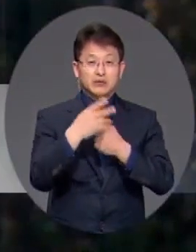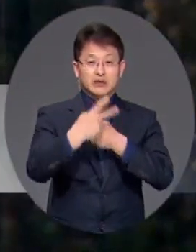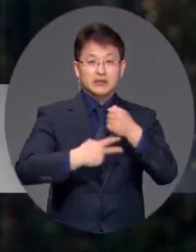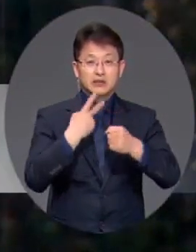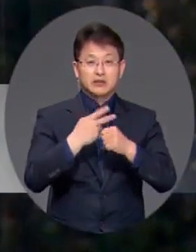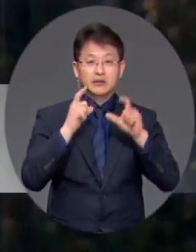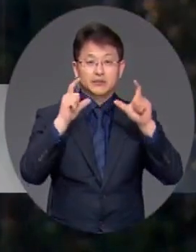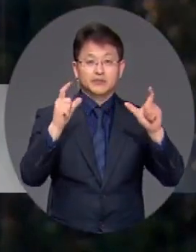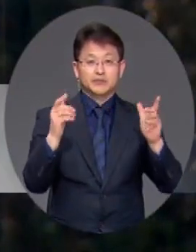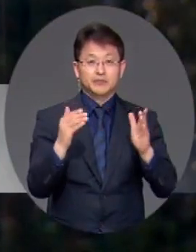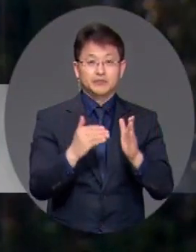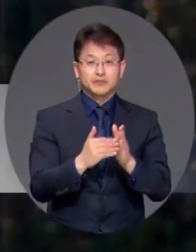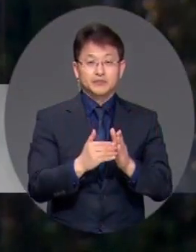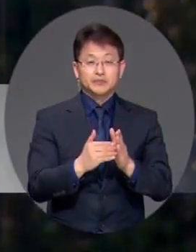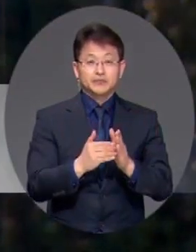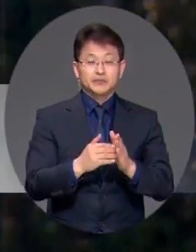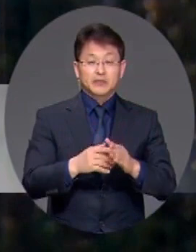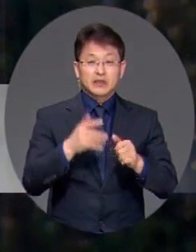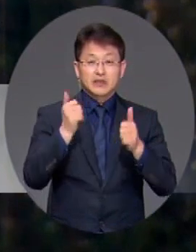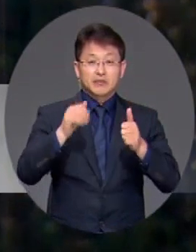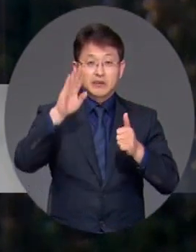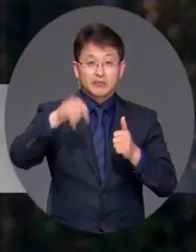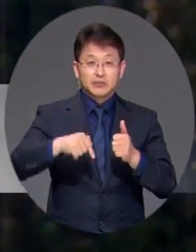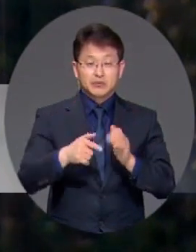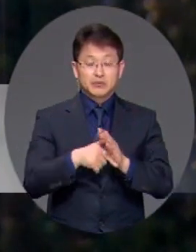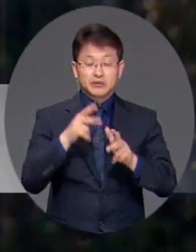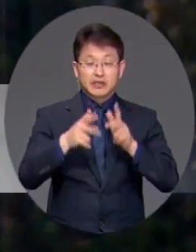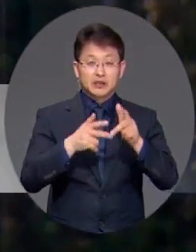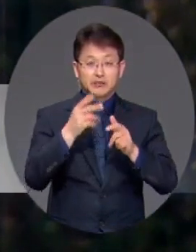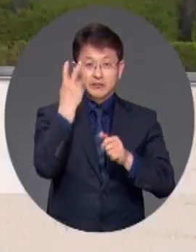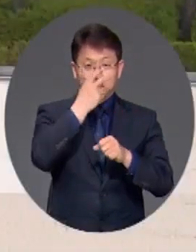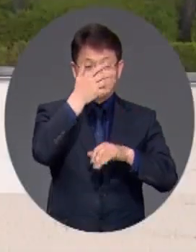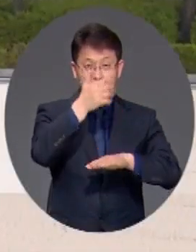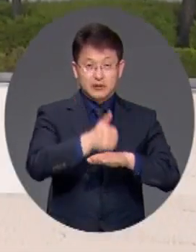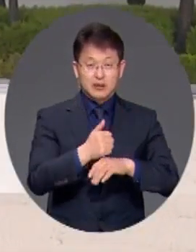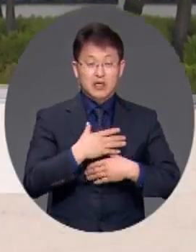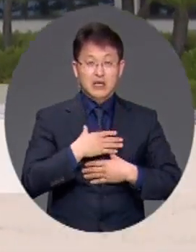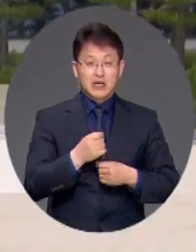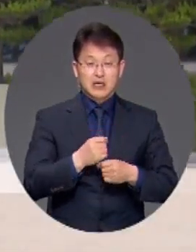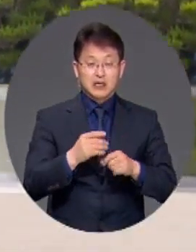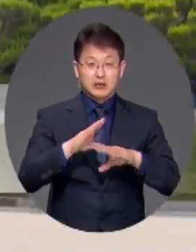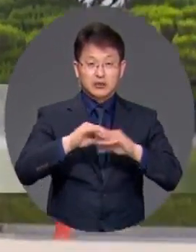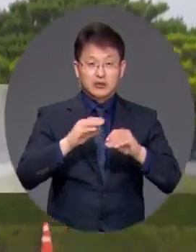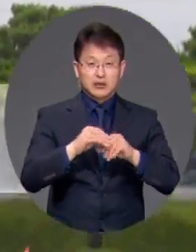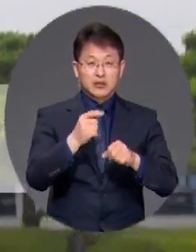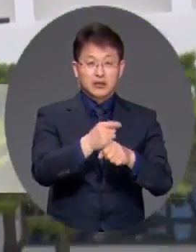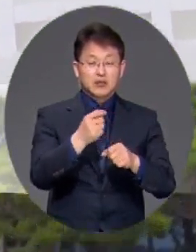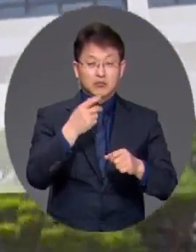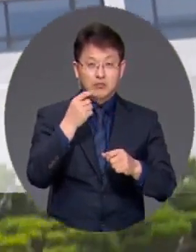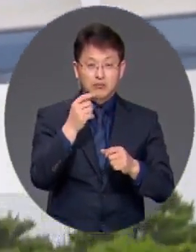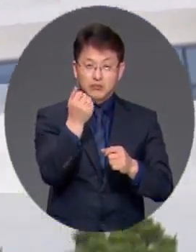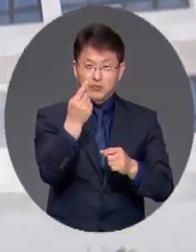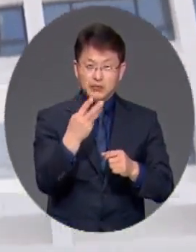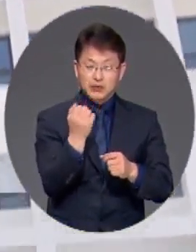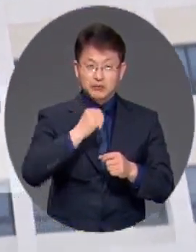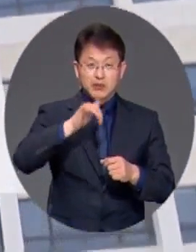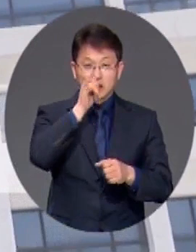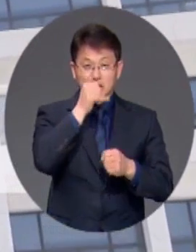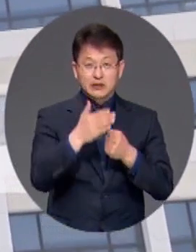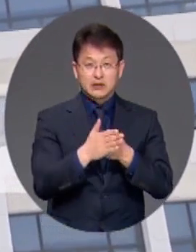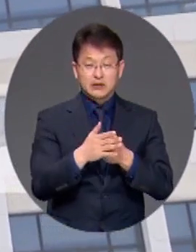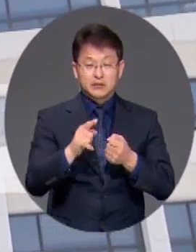2년에 선고했습니다 재판부는 사업장 감독 결과 안전 조치 분리행사항이 다수